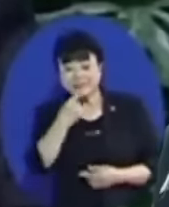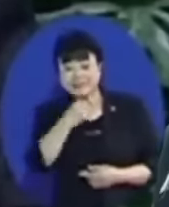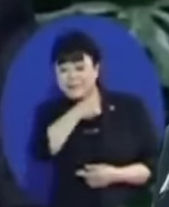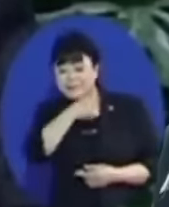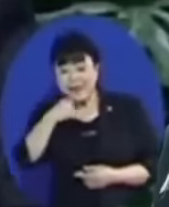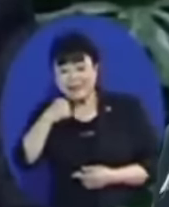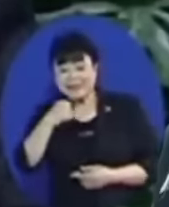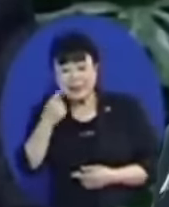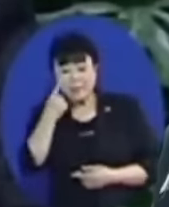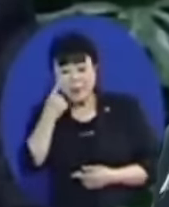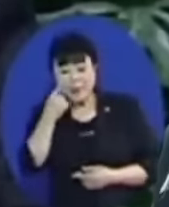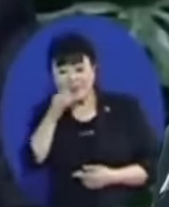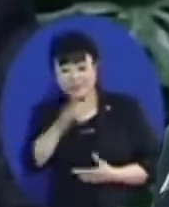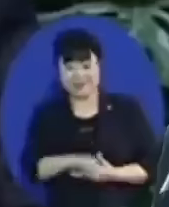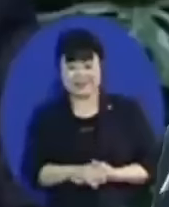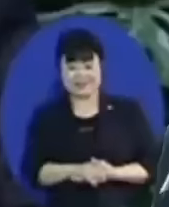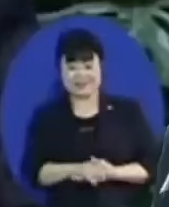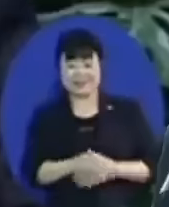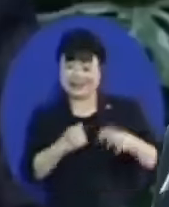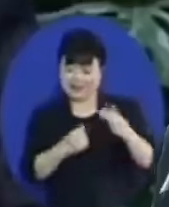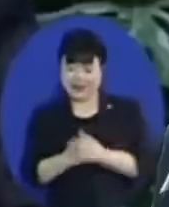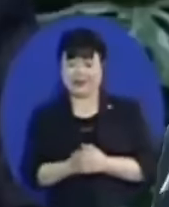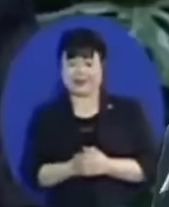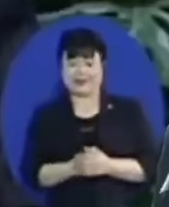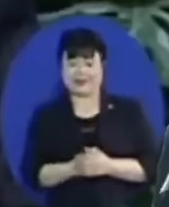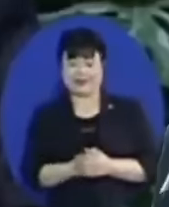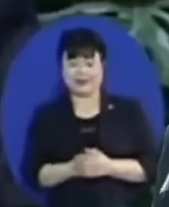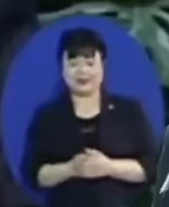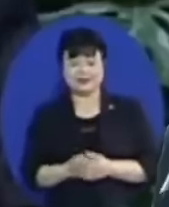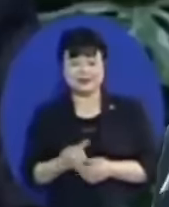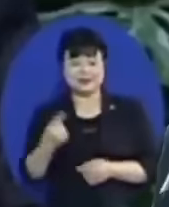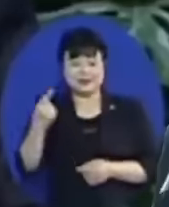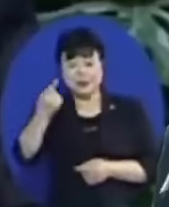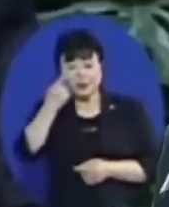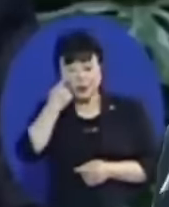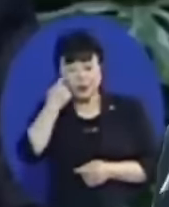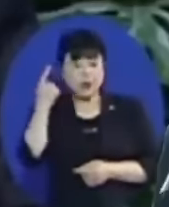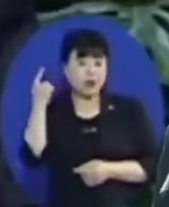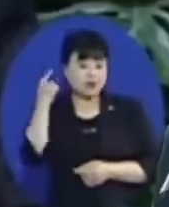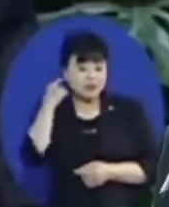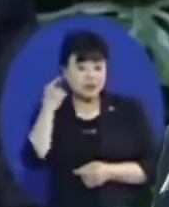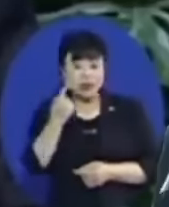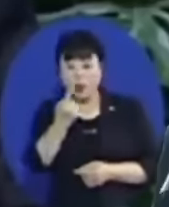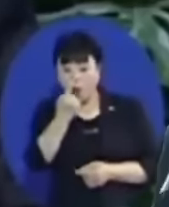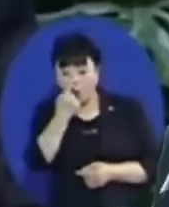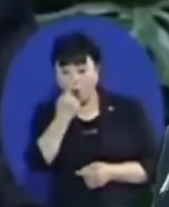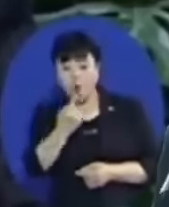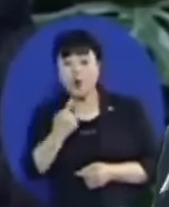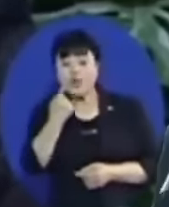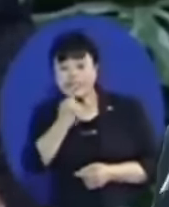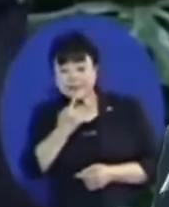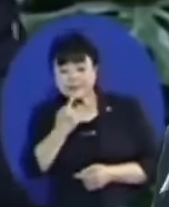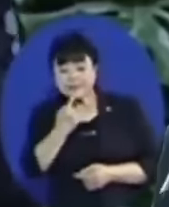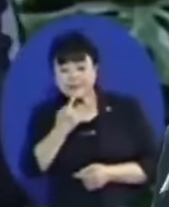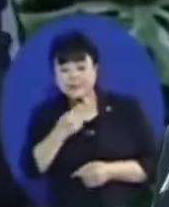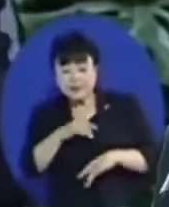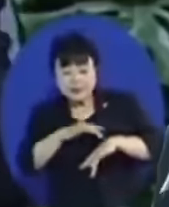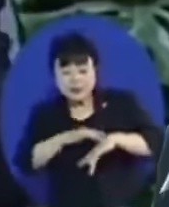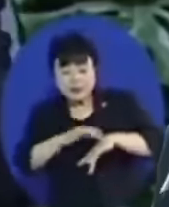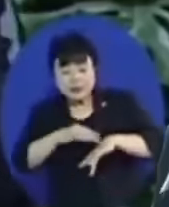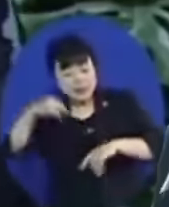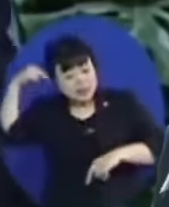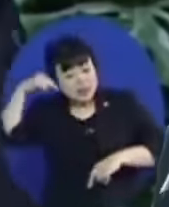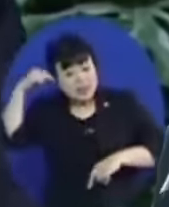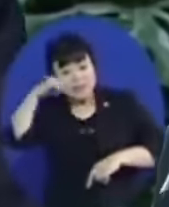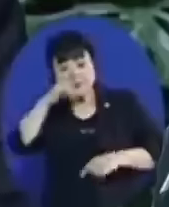미각이 있어서 맛을 봅니다. 그러므로 시각, 청각, 후각, 미각, 그 다음에 촉각, 촉각으로